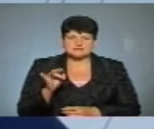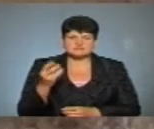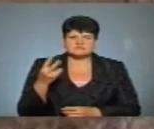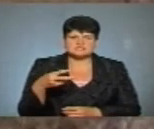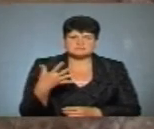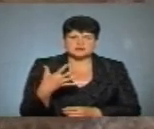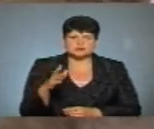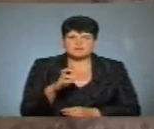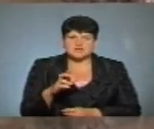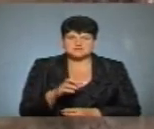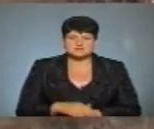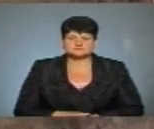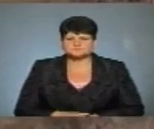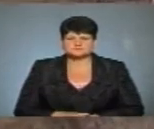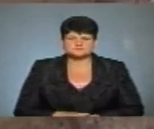25 березня.